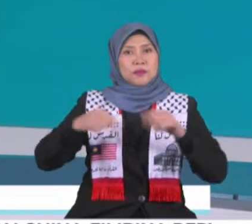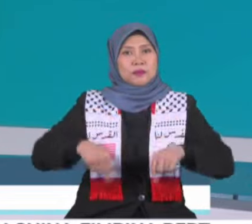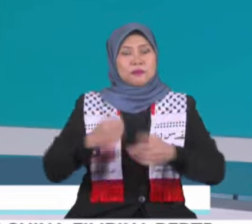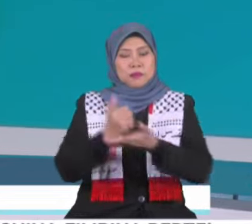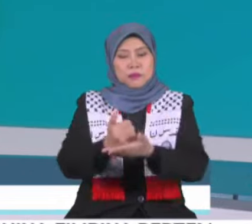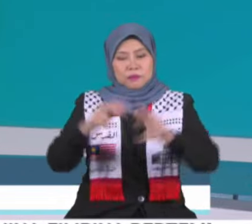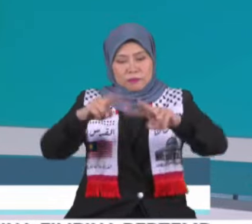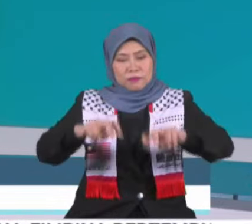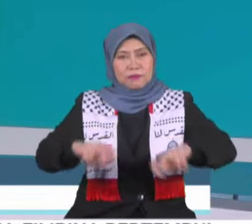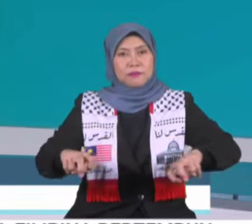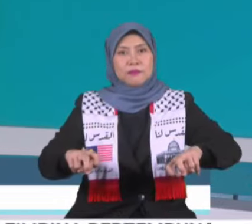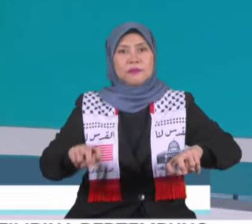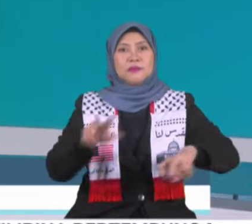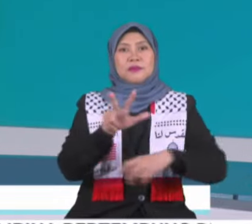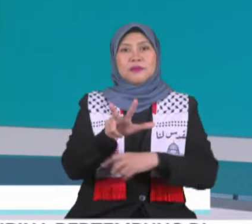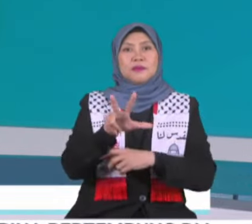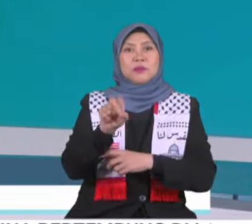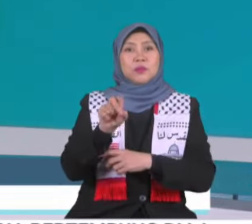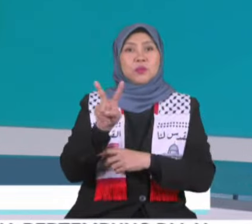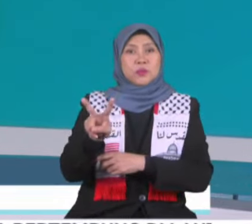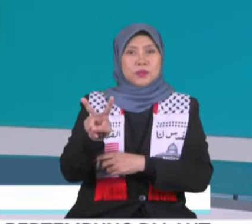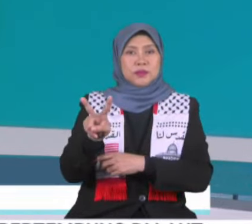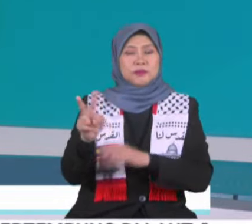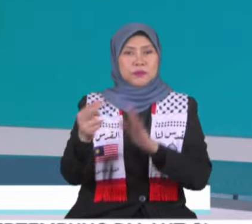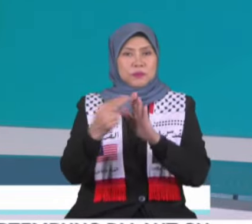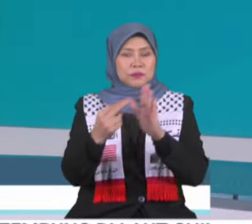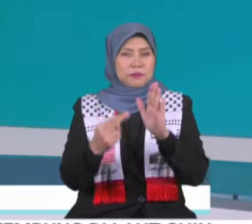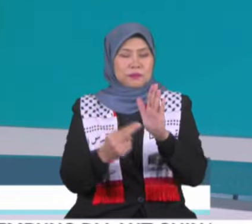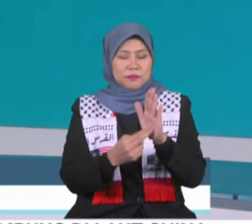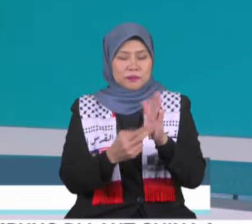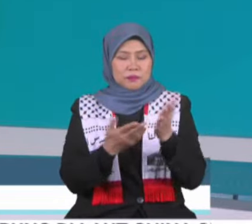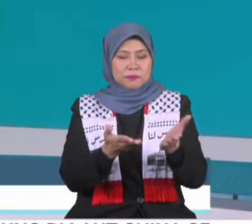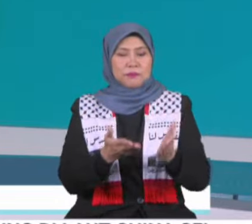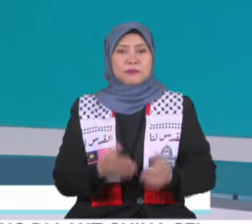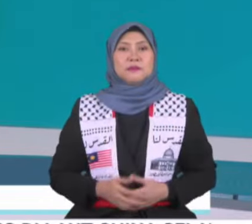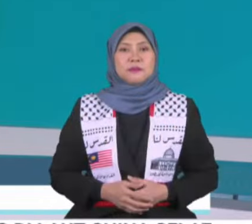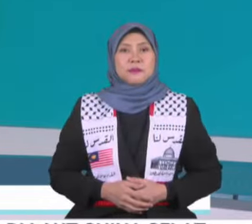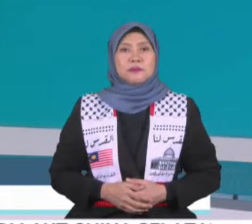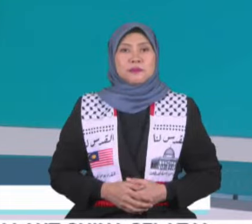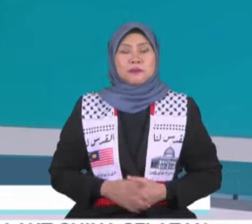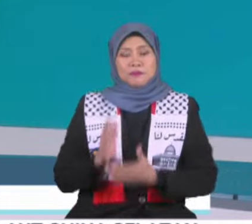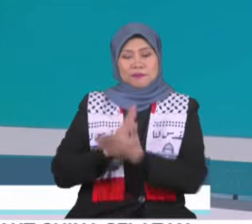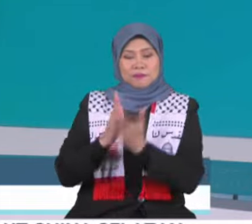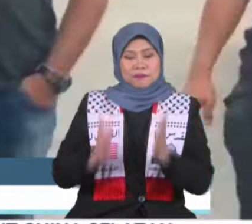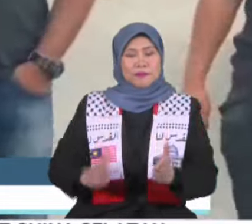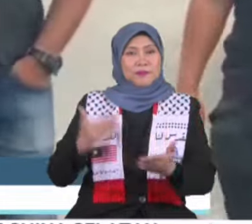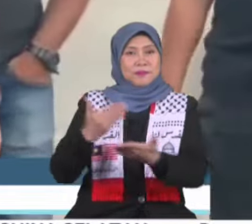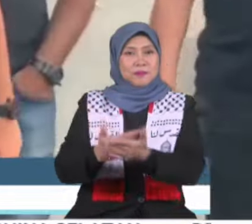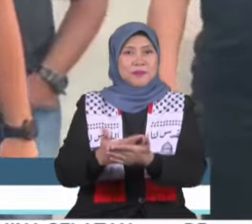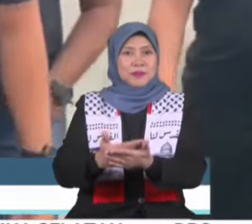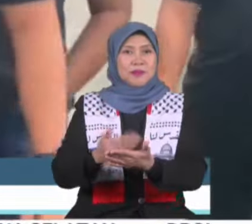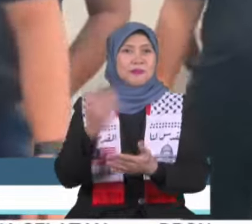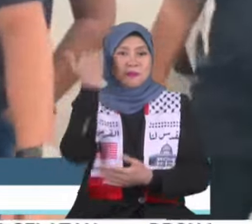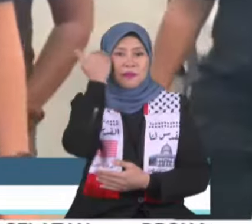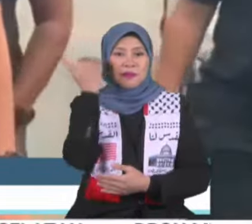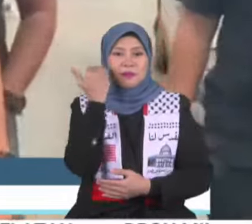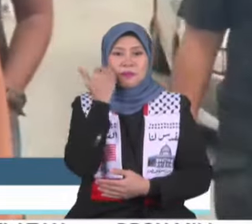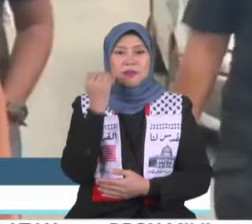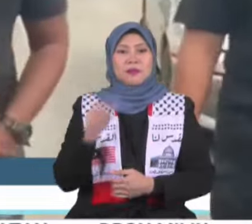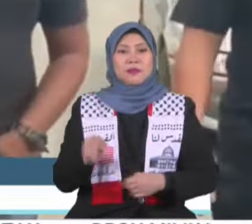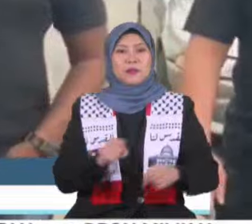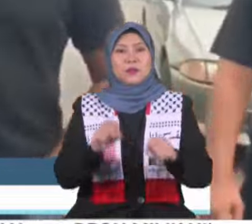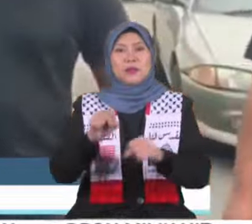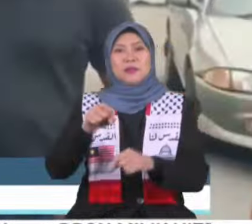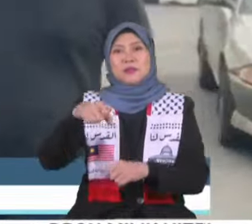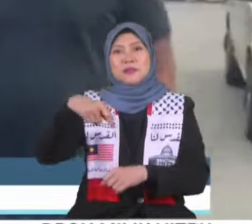membantu siasatan bawah Seksyen 302 Kanun Keseksaan. Suspek tiba di pekarangan Mahkamah Majistret Sungai